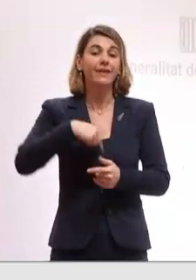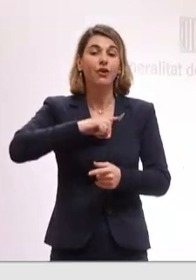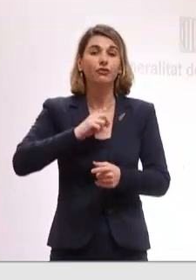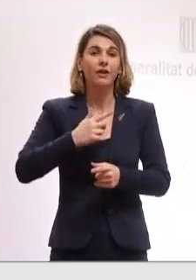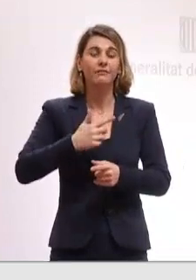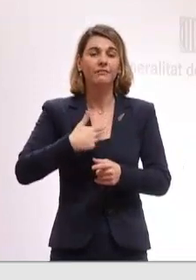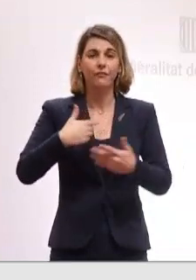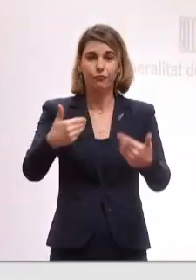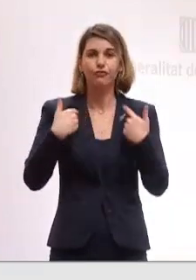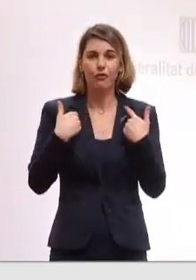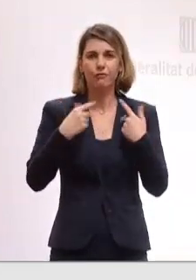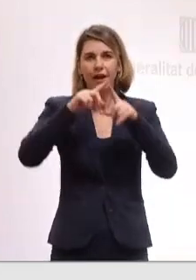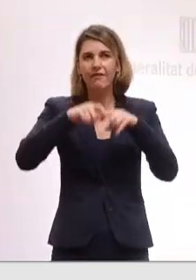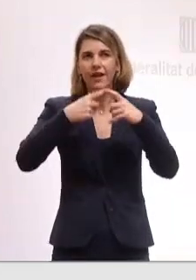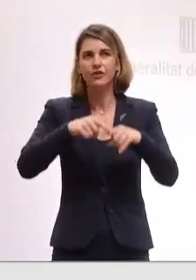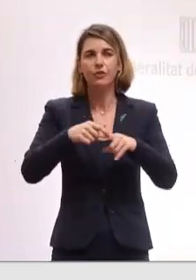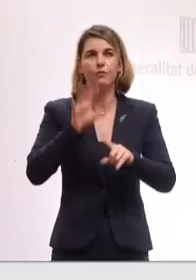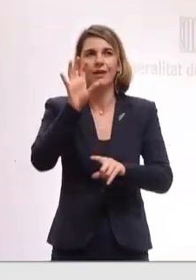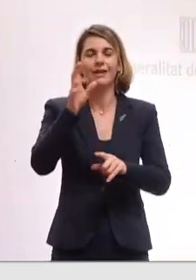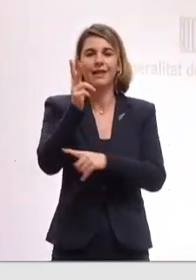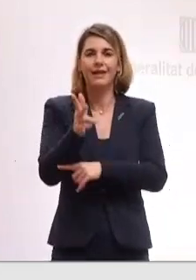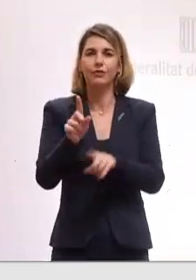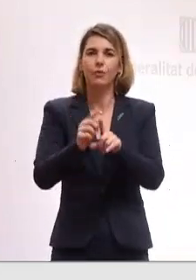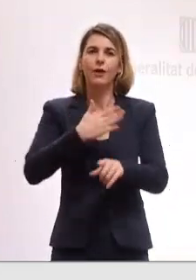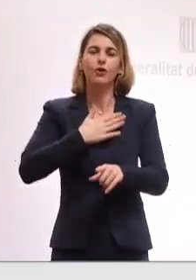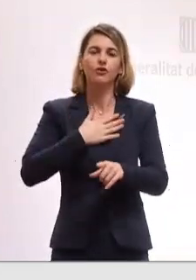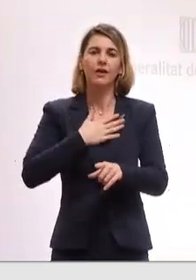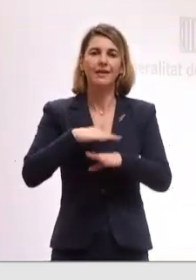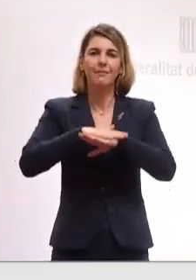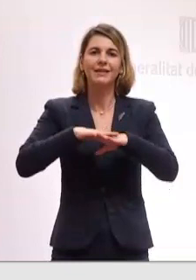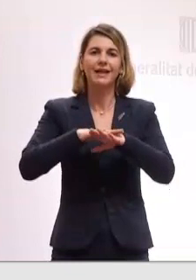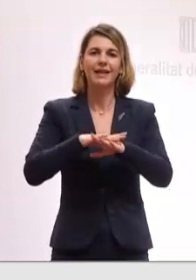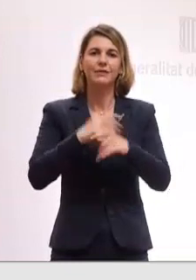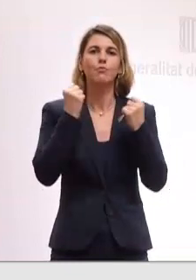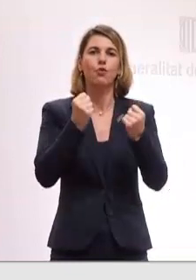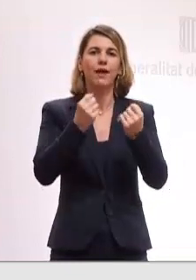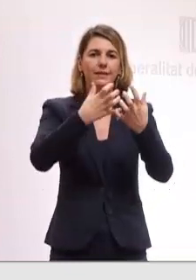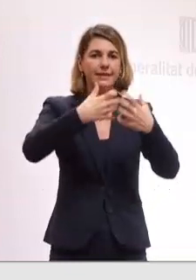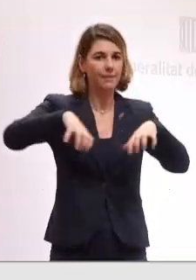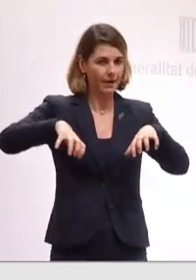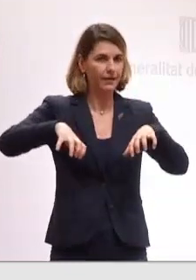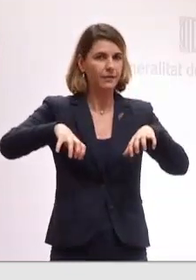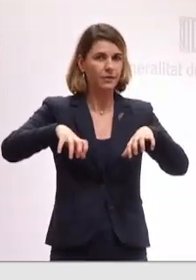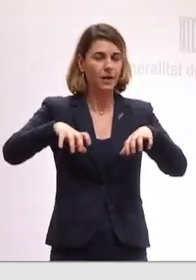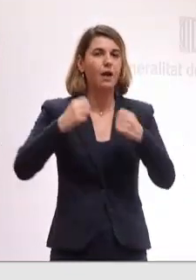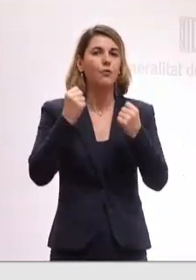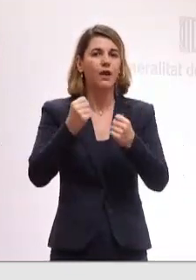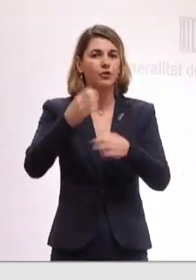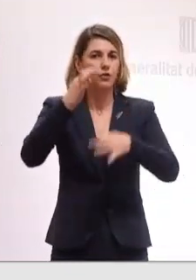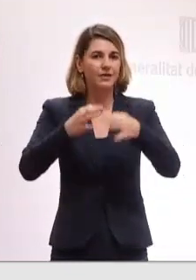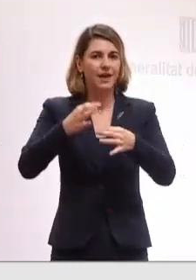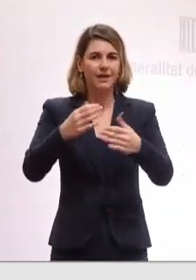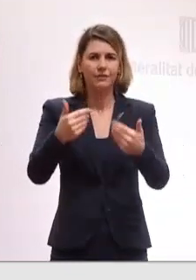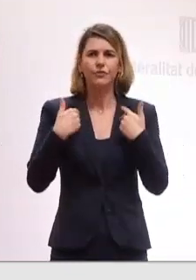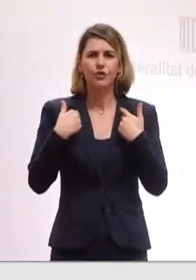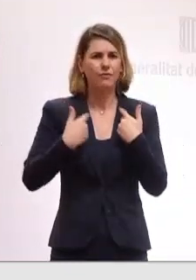funció en un estat de dret com el nostre basat en la separació de poders. El poder judicial té una funció